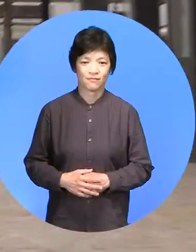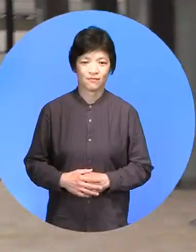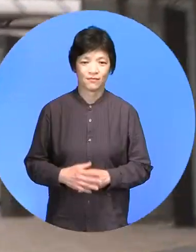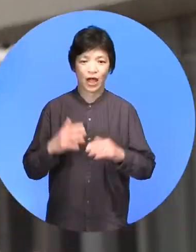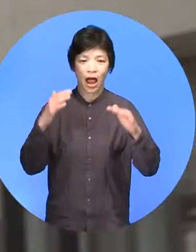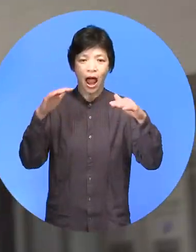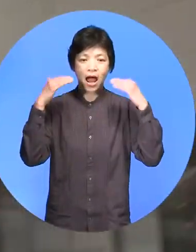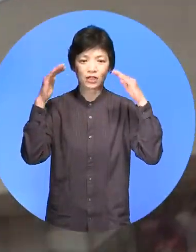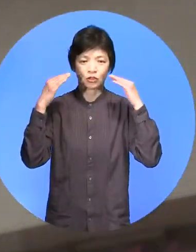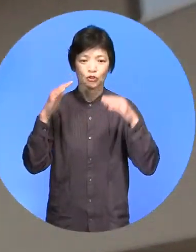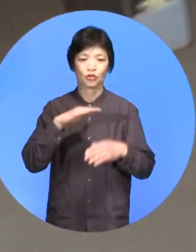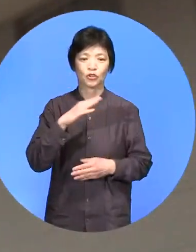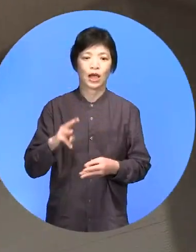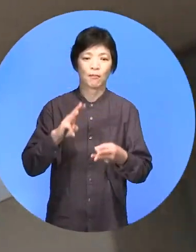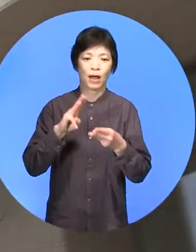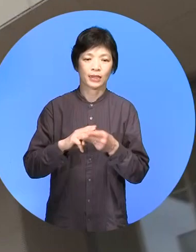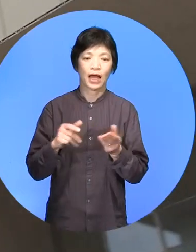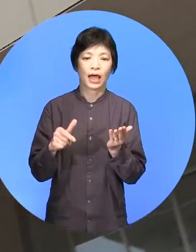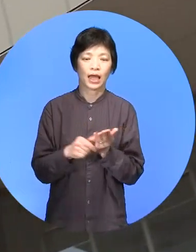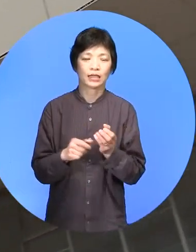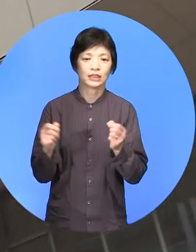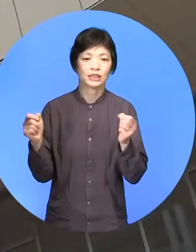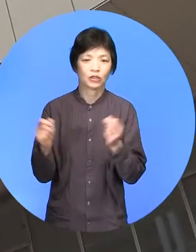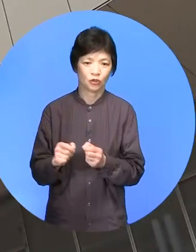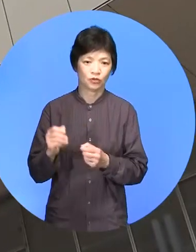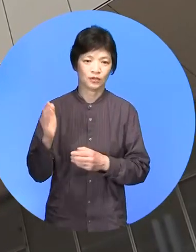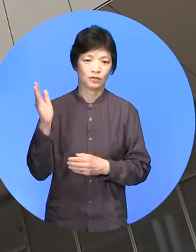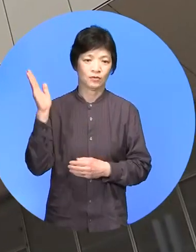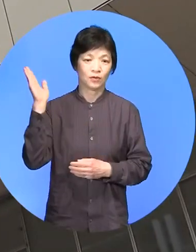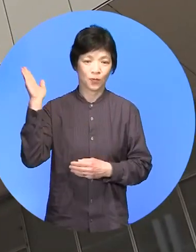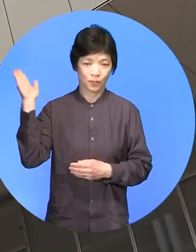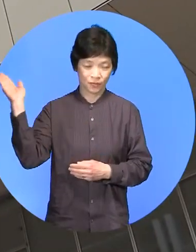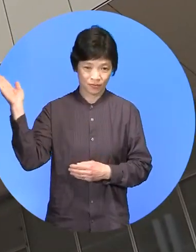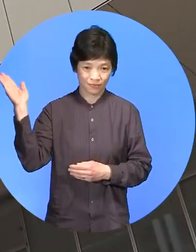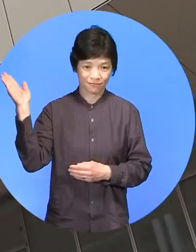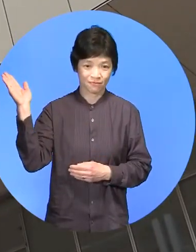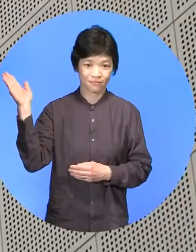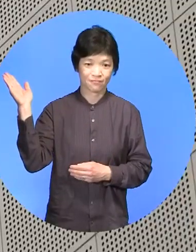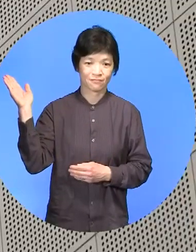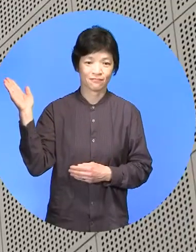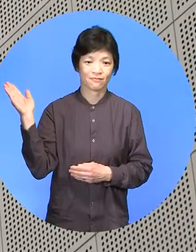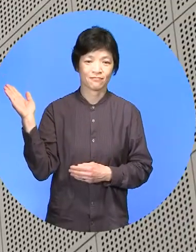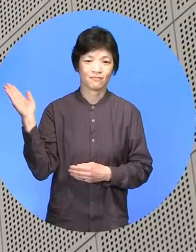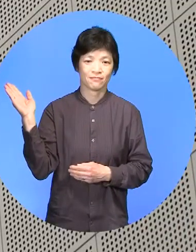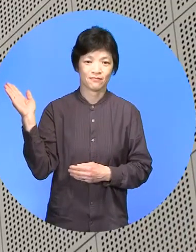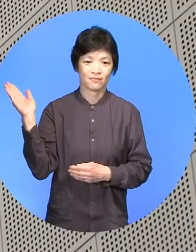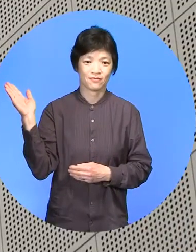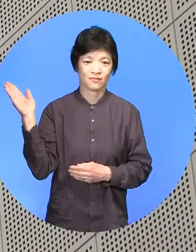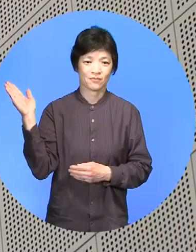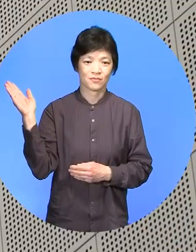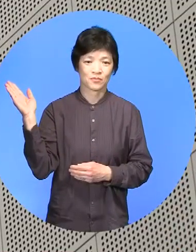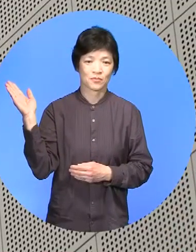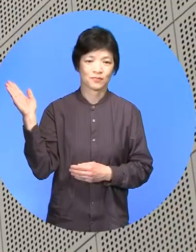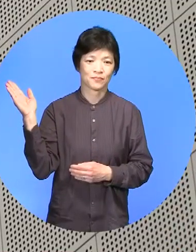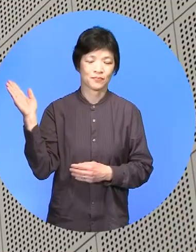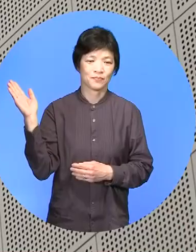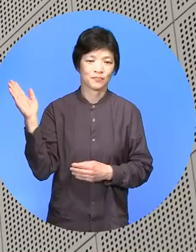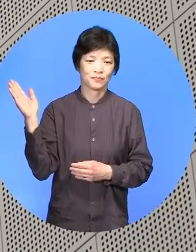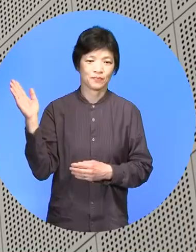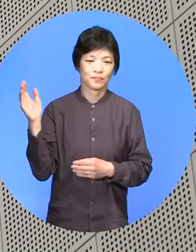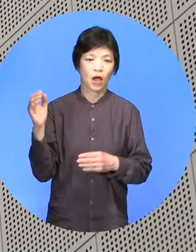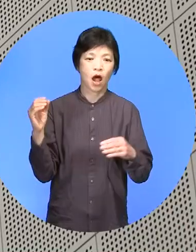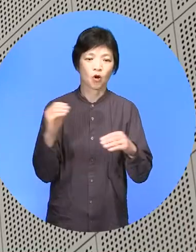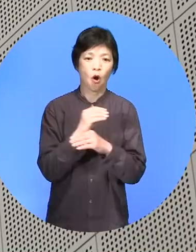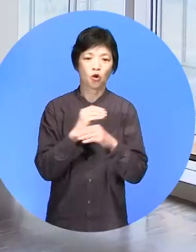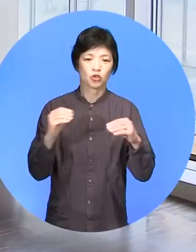阪急山田駅を出てすぐにある子育て青少年拠点夢つながり未来館ゆいぴや、交通の利